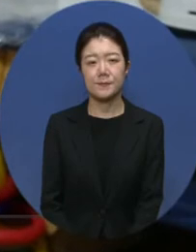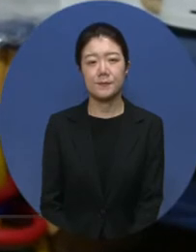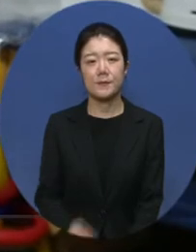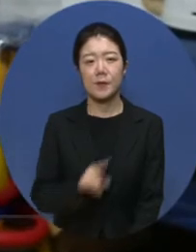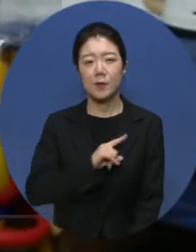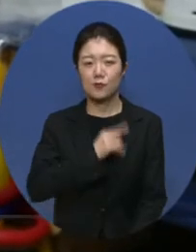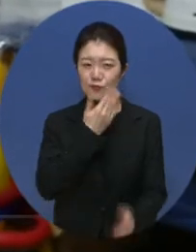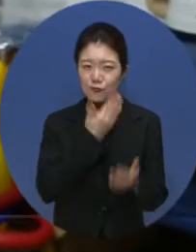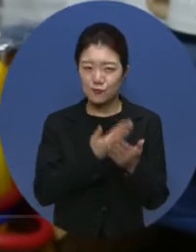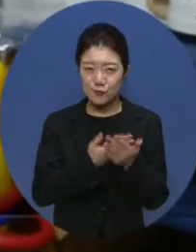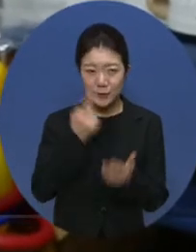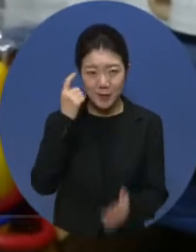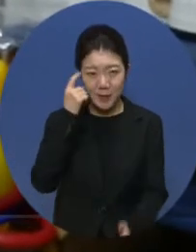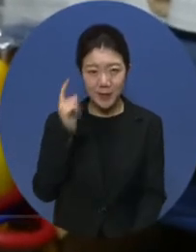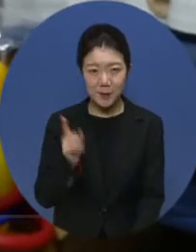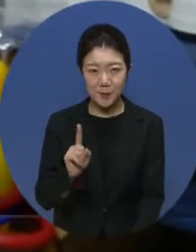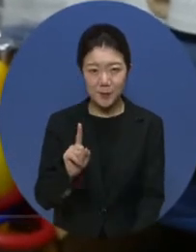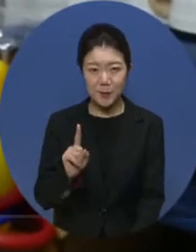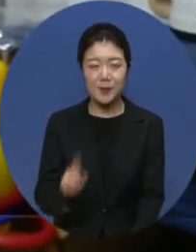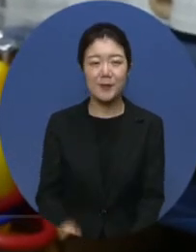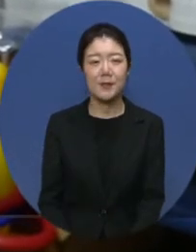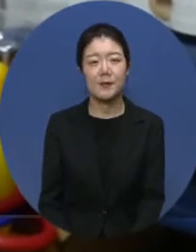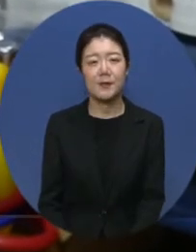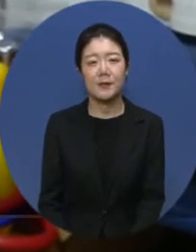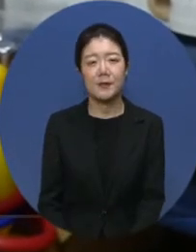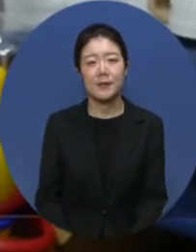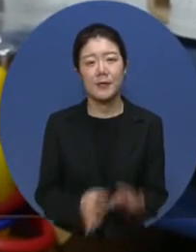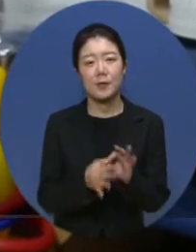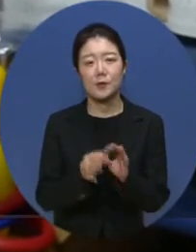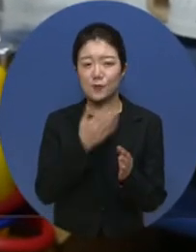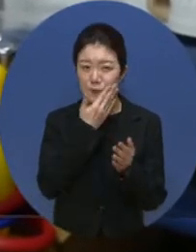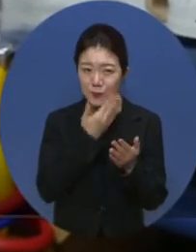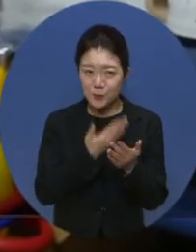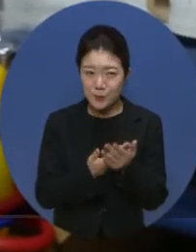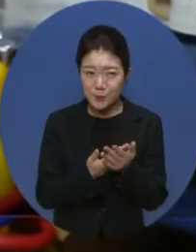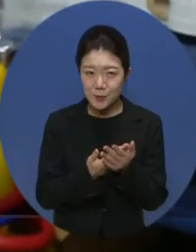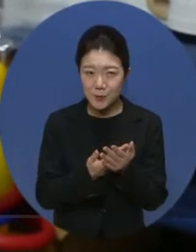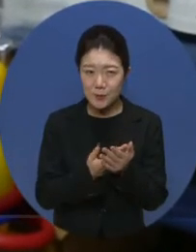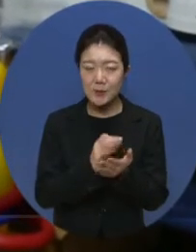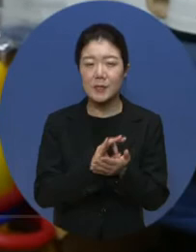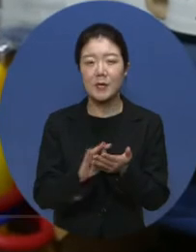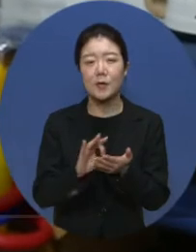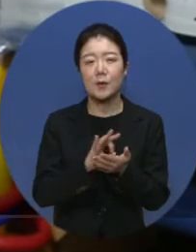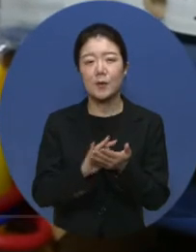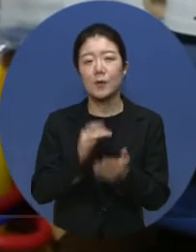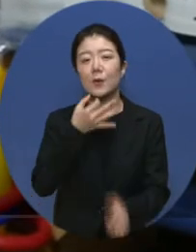그럼 제일 중점적으로 생각하시는 건 어떤 거 있으세요? 계속 이제 제일 중요한 거는 사용